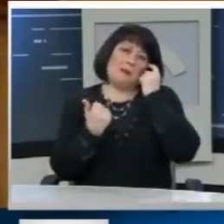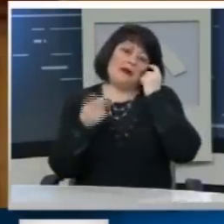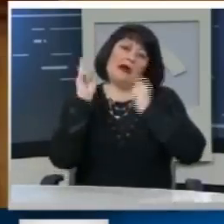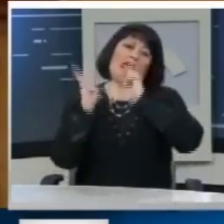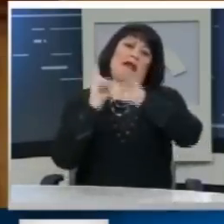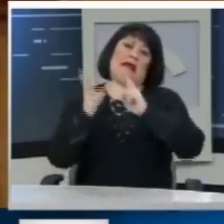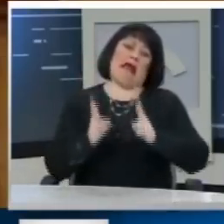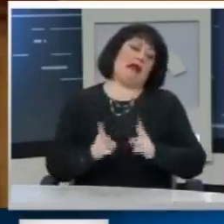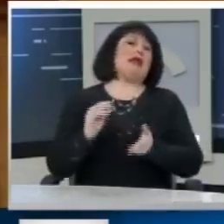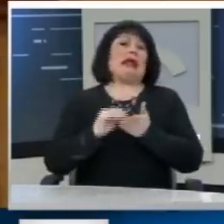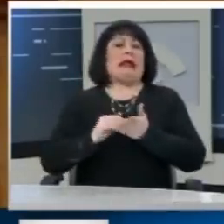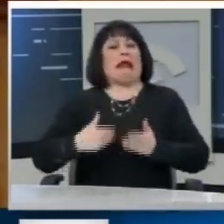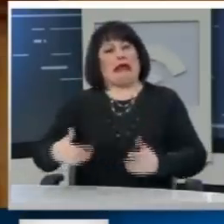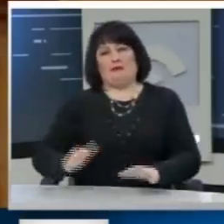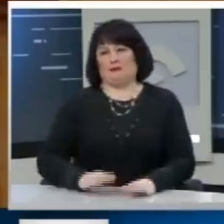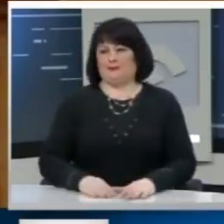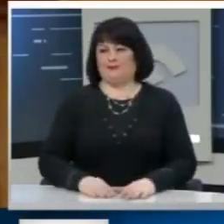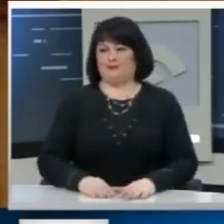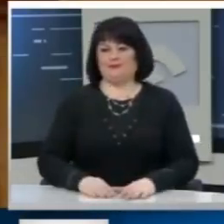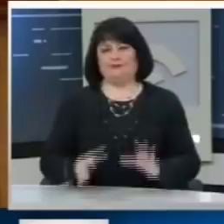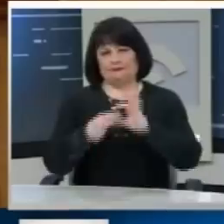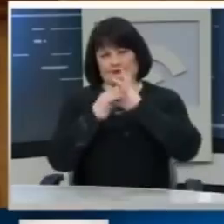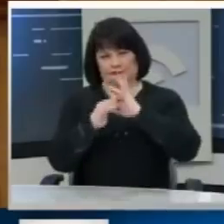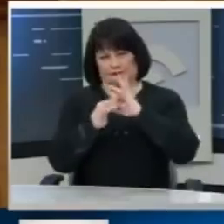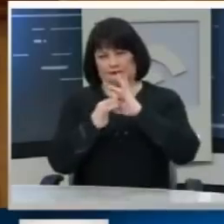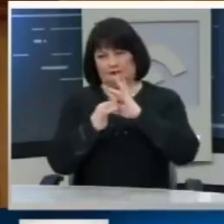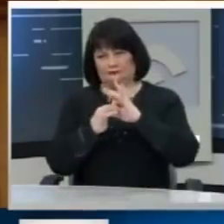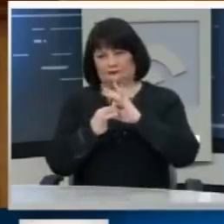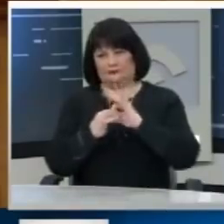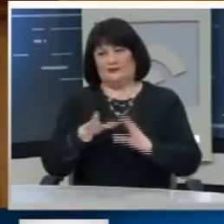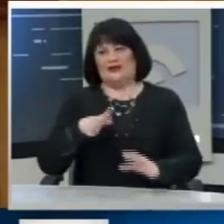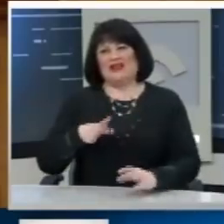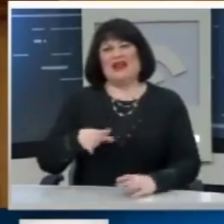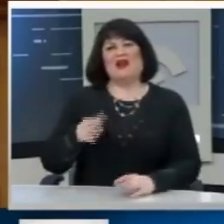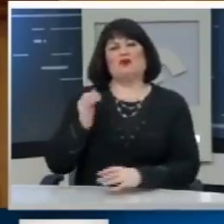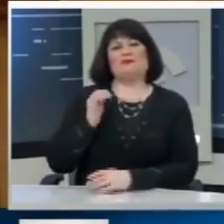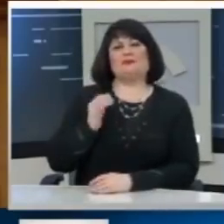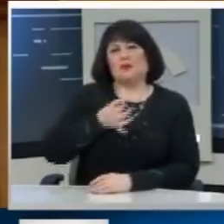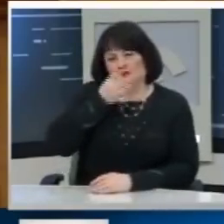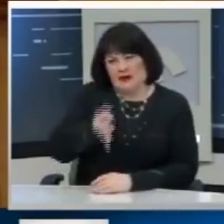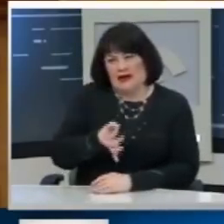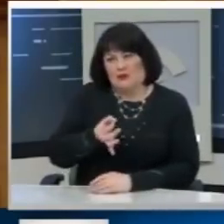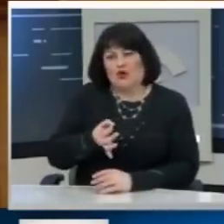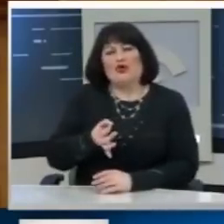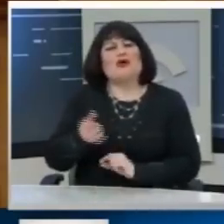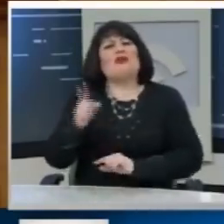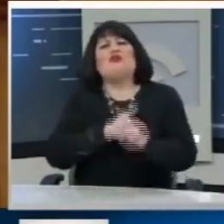Κλπ. Επομένως, η εταίροι σας είναι αυτή, και κάτι που θέλω να το πω πολύ καιρό. Καλά, με ποιους